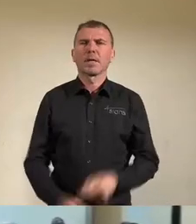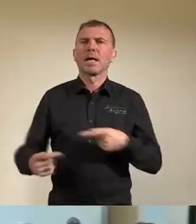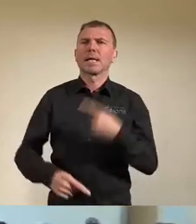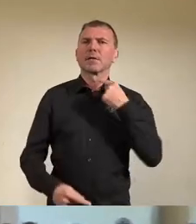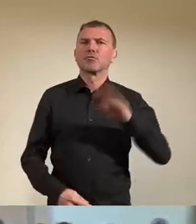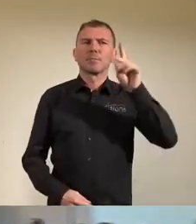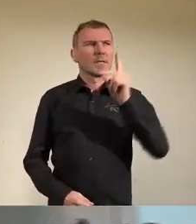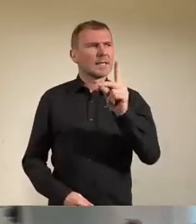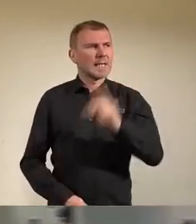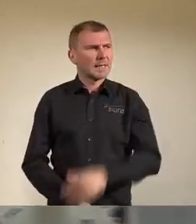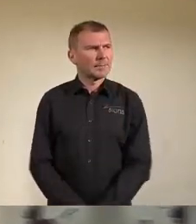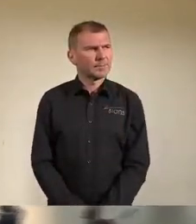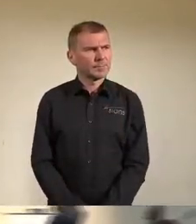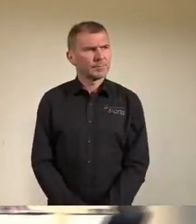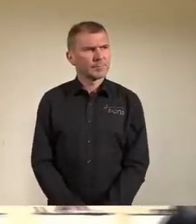Gegenstimmen.